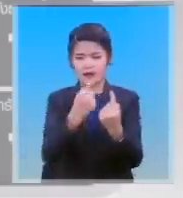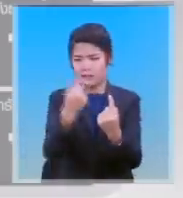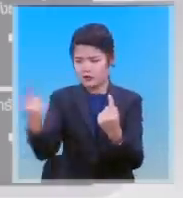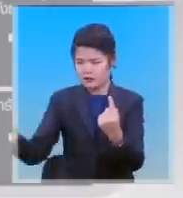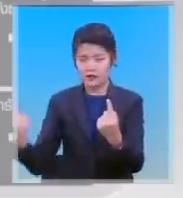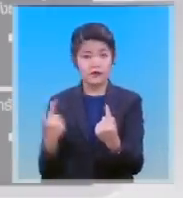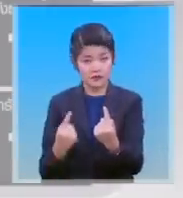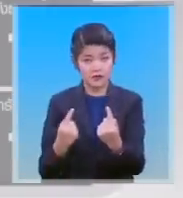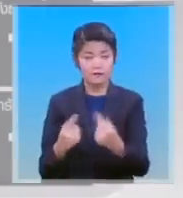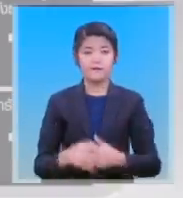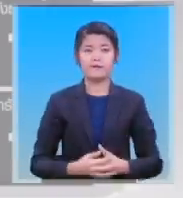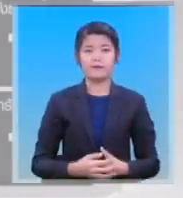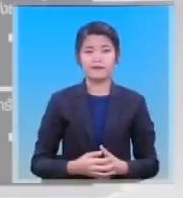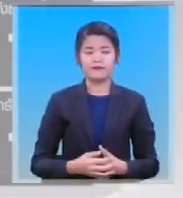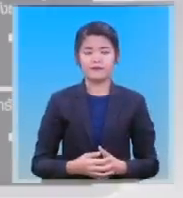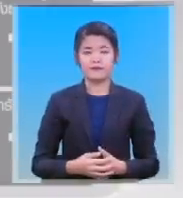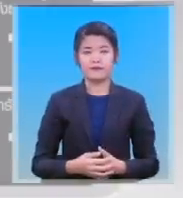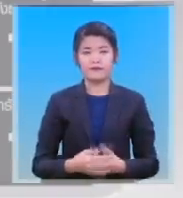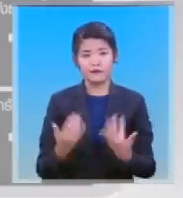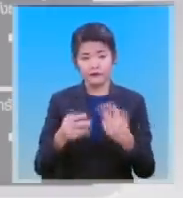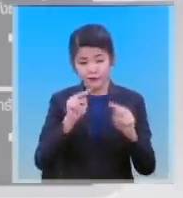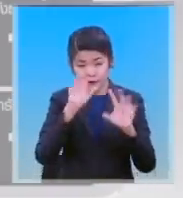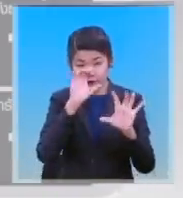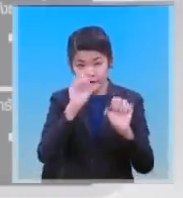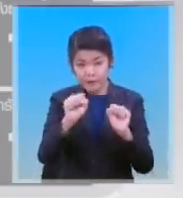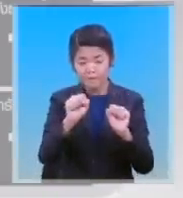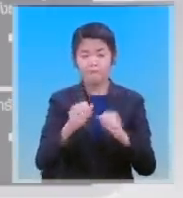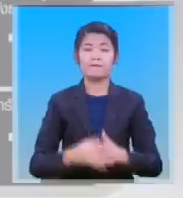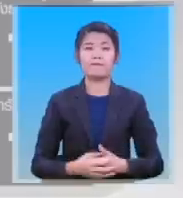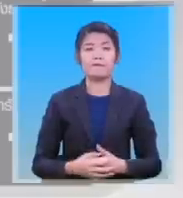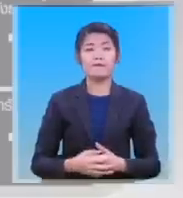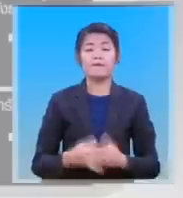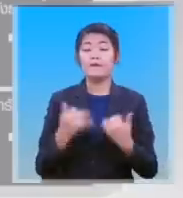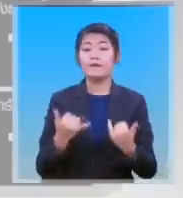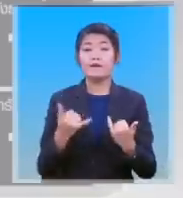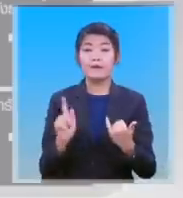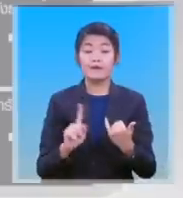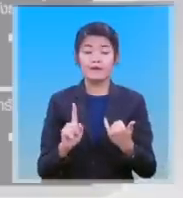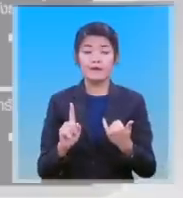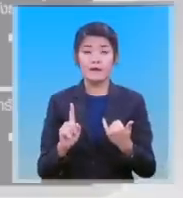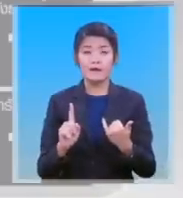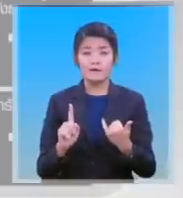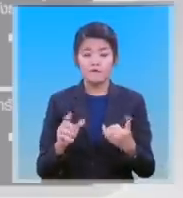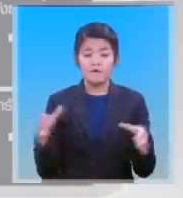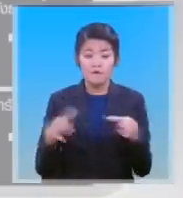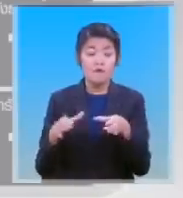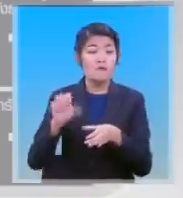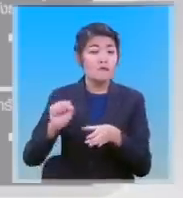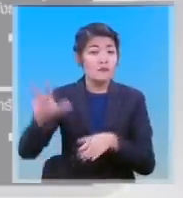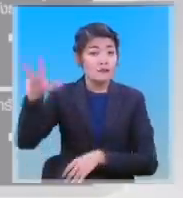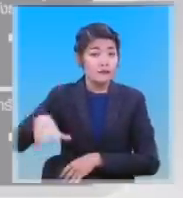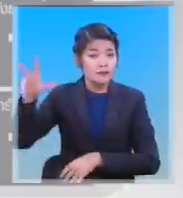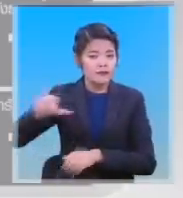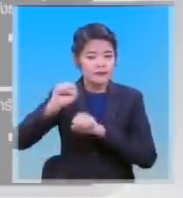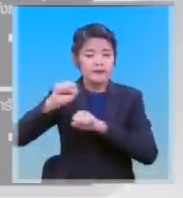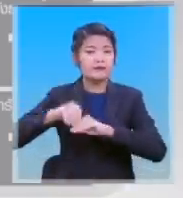นะฮะก็ เดี๋ยวค่อยดูหลังจากนี้แล้ว คือตอนนี้เนี่ยอย่างที่บอกว่าในส่วนของเพื่อไทยเนี่ยประกาศ